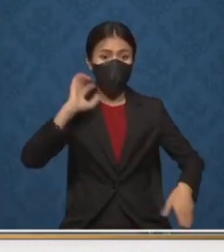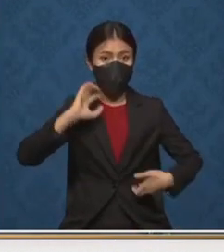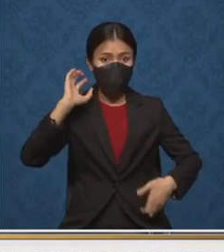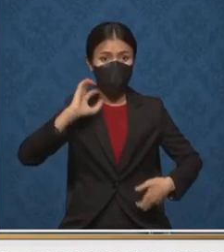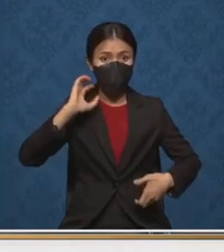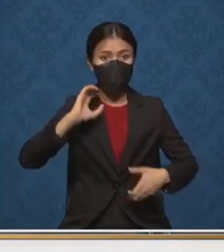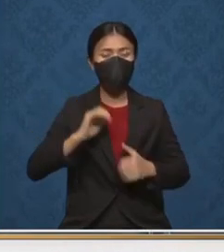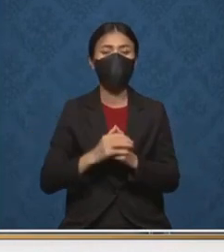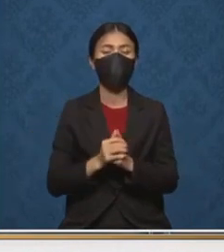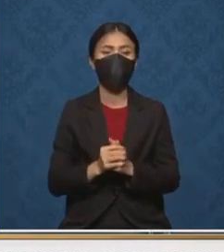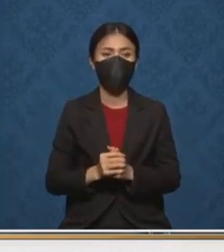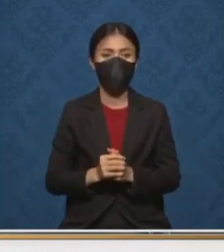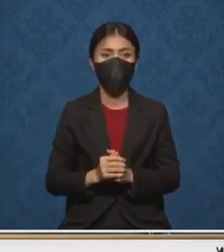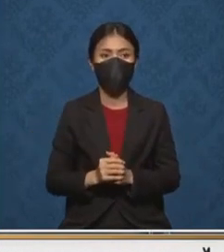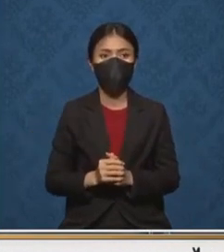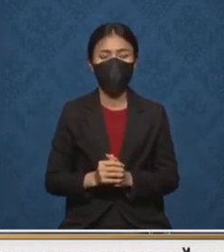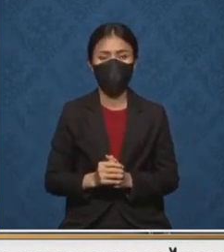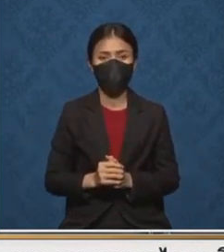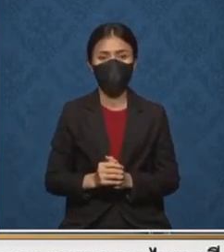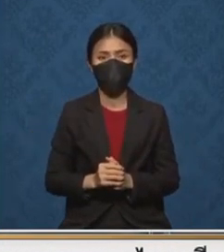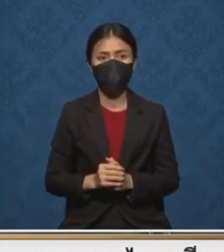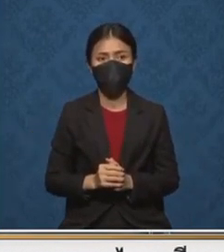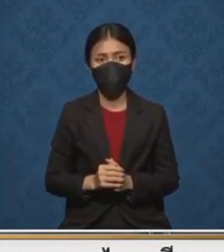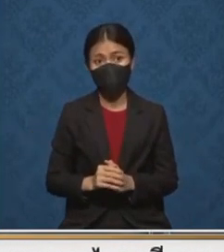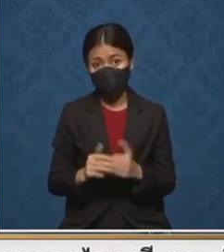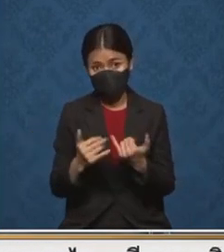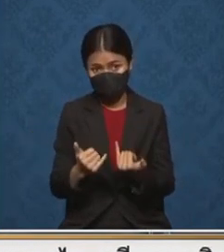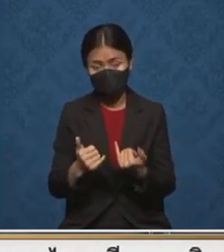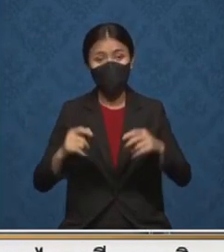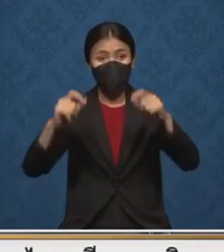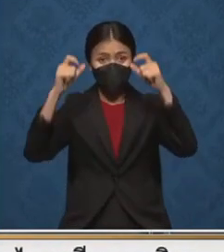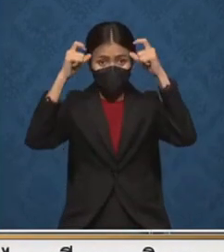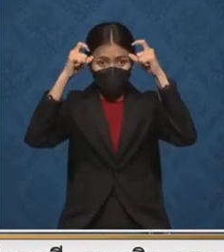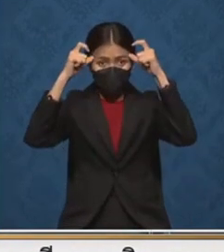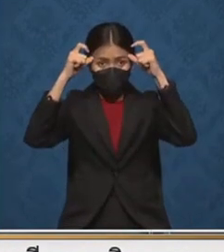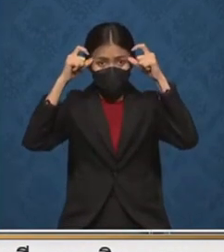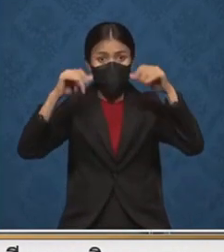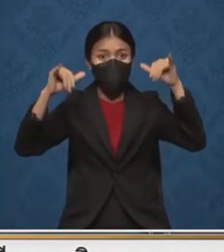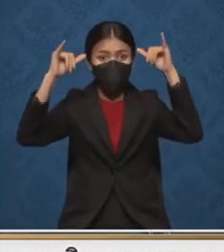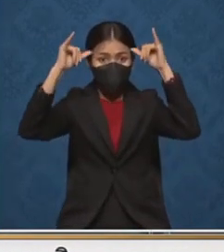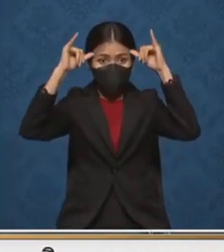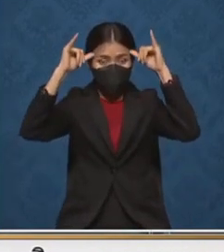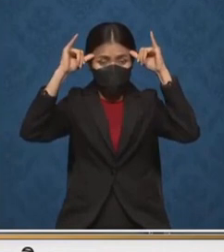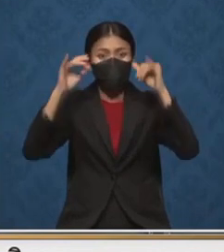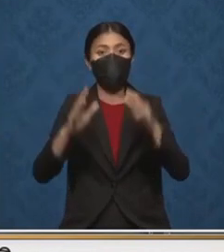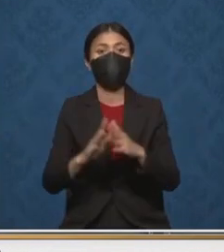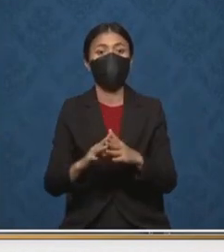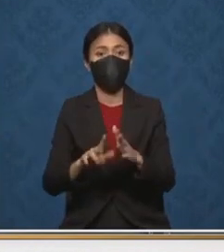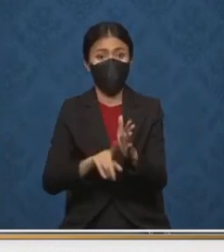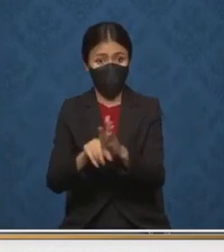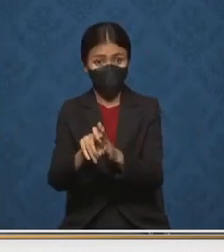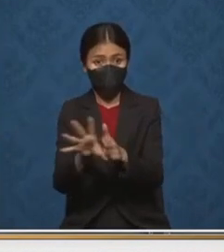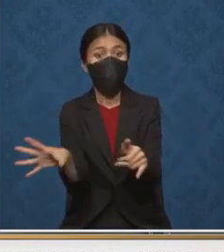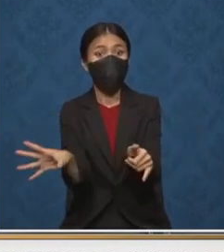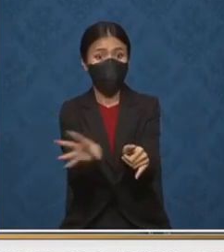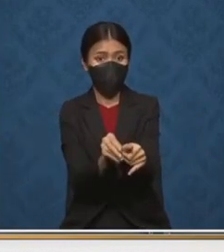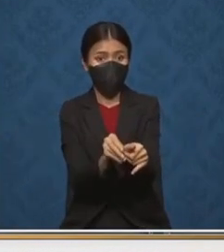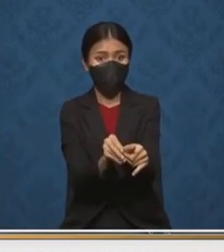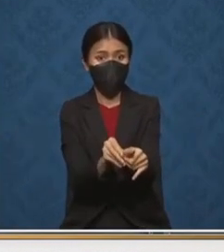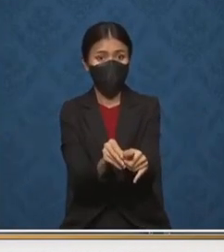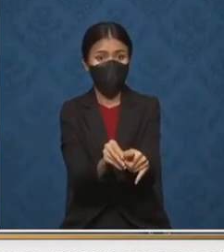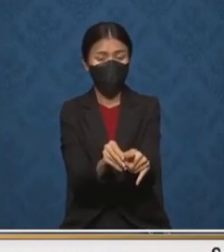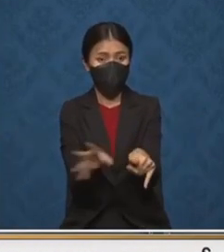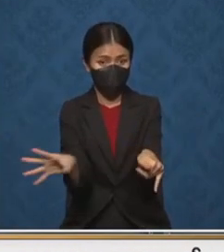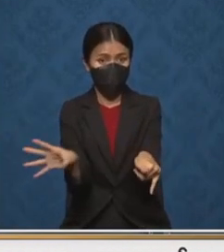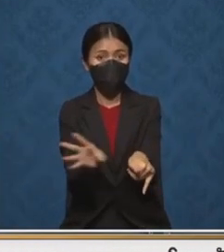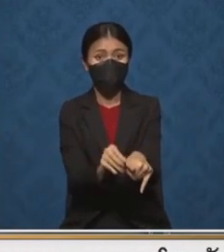ว่าปัญหาเรื่องกระบือถ้าเป็นโรคดังที่ทราบกัน